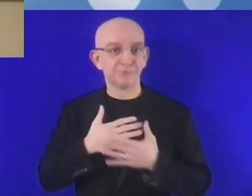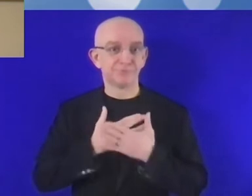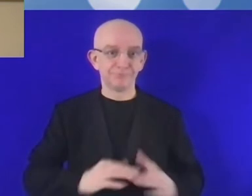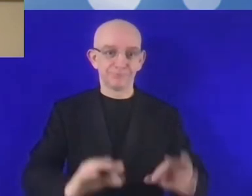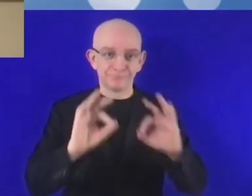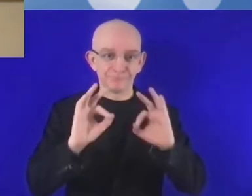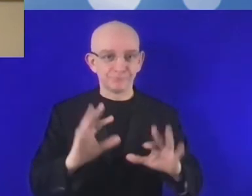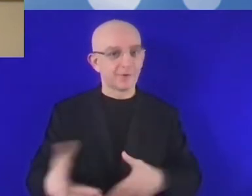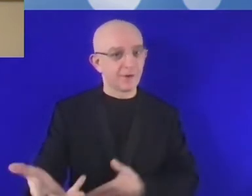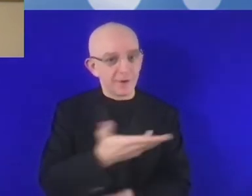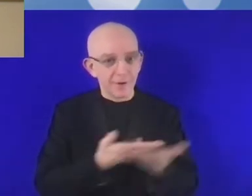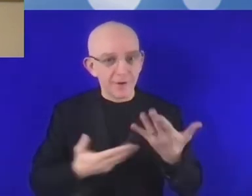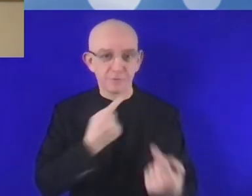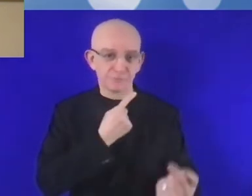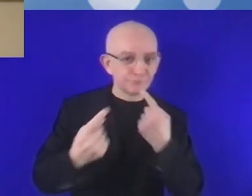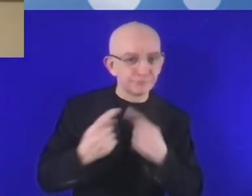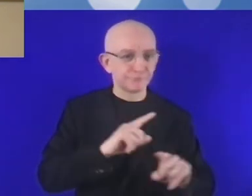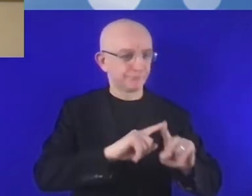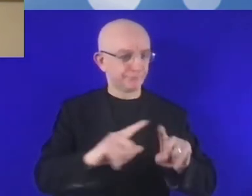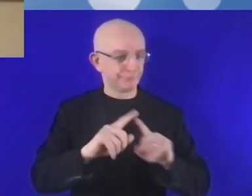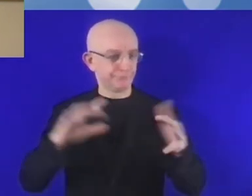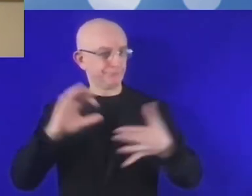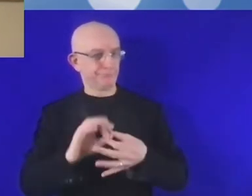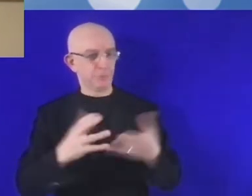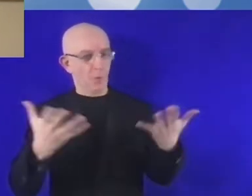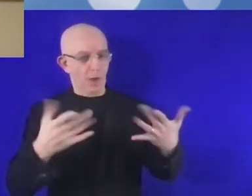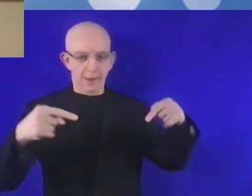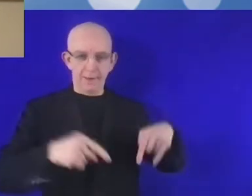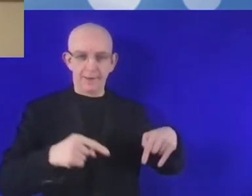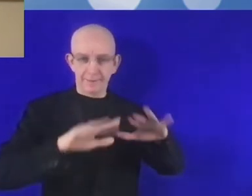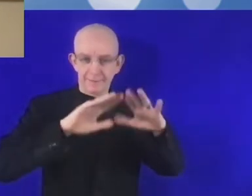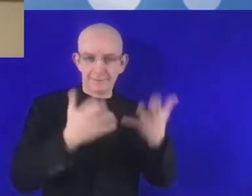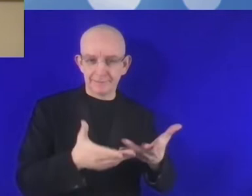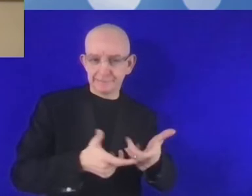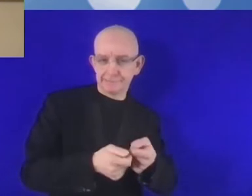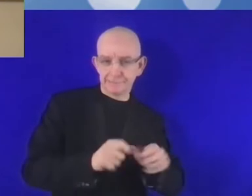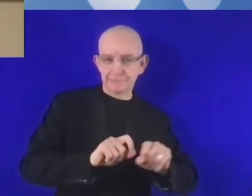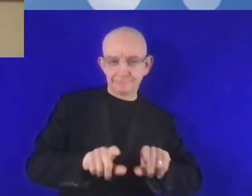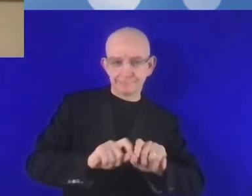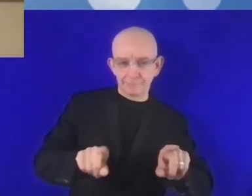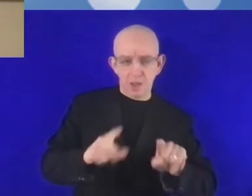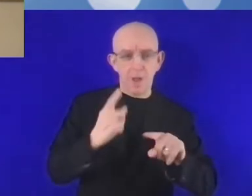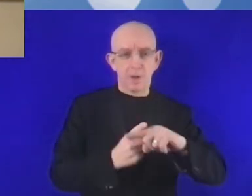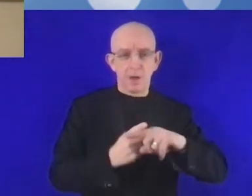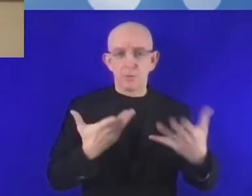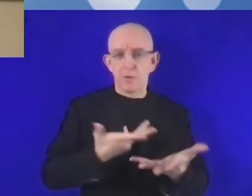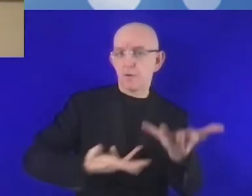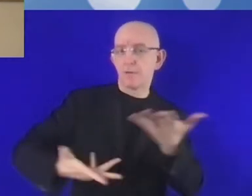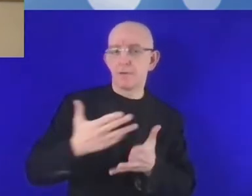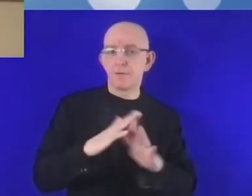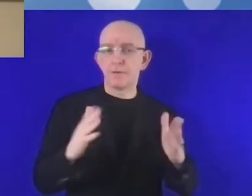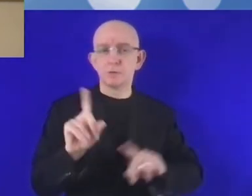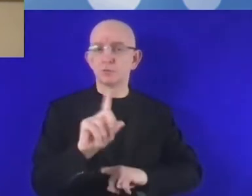لكم جلسات مثمرة حول الإنترنت وحول إمكانية